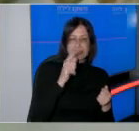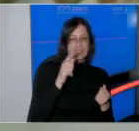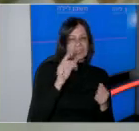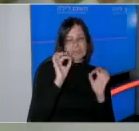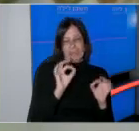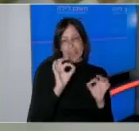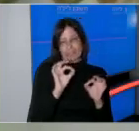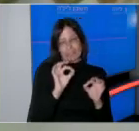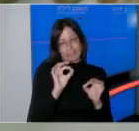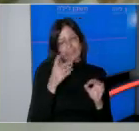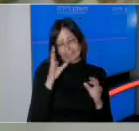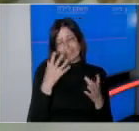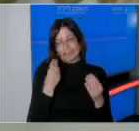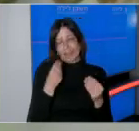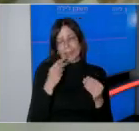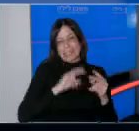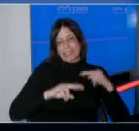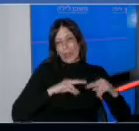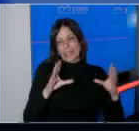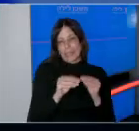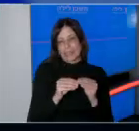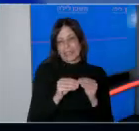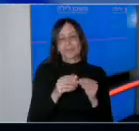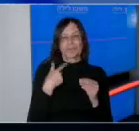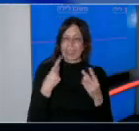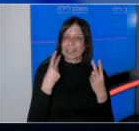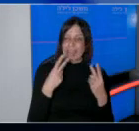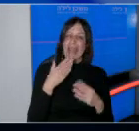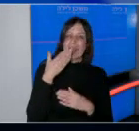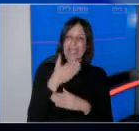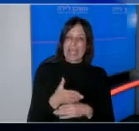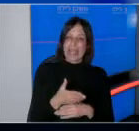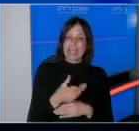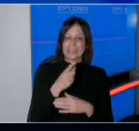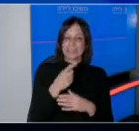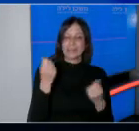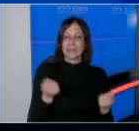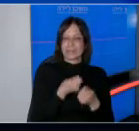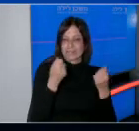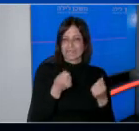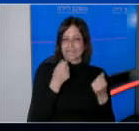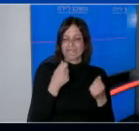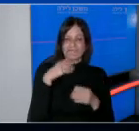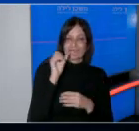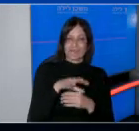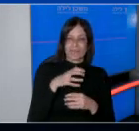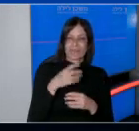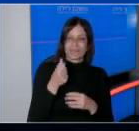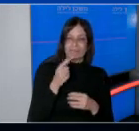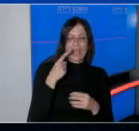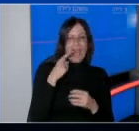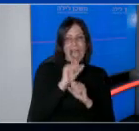אבל עכשיו תורי, כדאי לכם להיכנס להדסטארט של דוקטור נטלי מסיקה, כדאי לכם חלון לים של